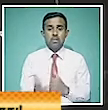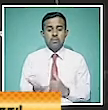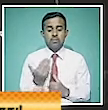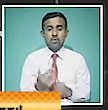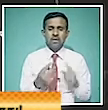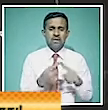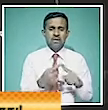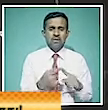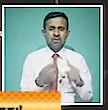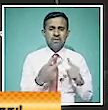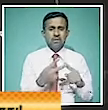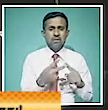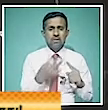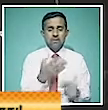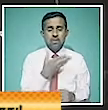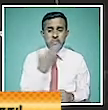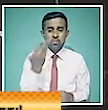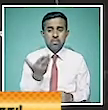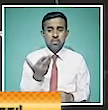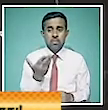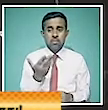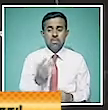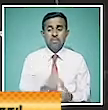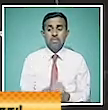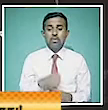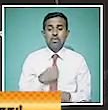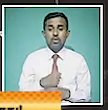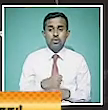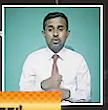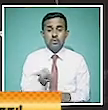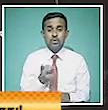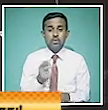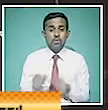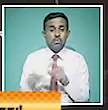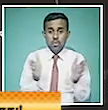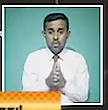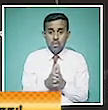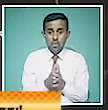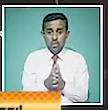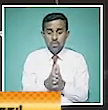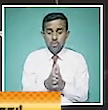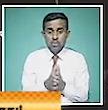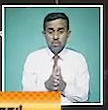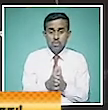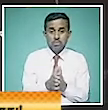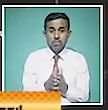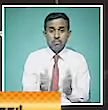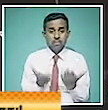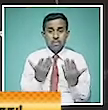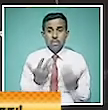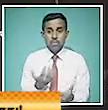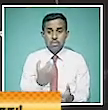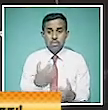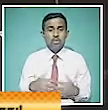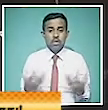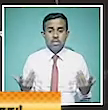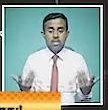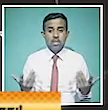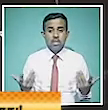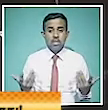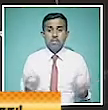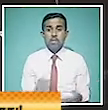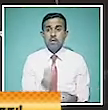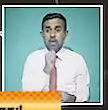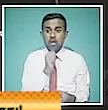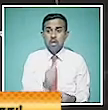அதை அரசும் அந்த மக்களும் சேர்ந்து பிரித்துக் கொடுப்பதிலே எந்த பிரச்சனைகளும் இல்லை. ஆனால் உண்மையான பிரச்சனையை மூடி மறைத்து விட்டு